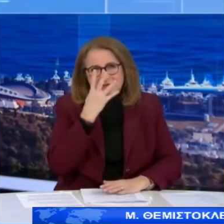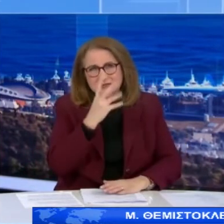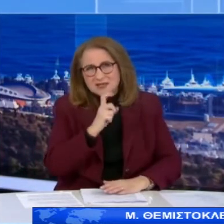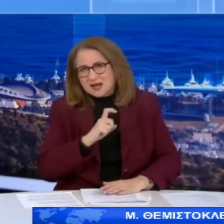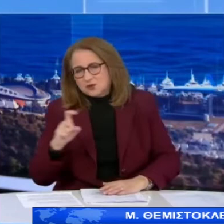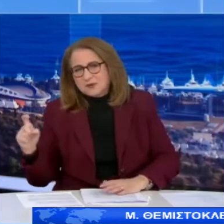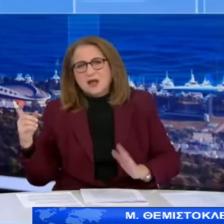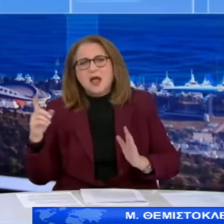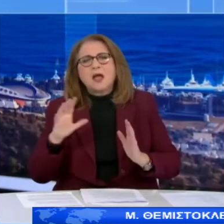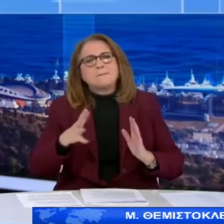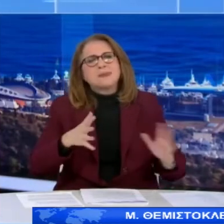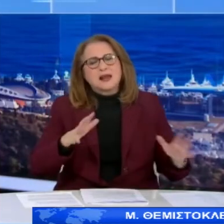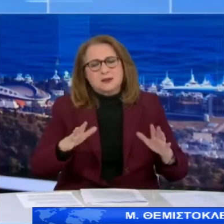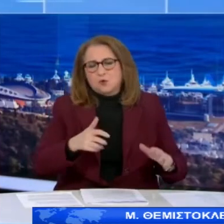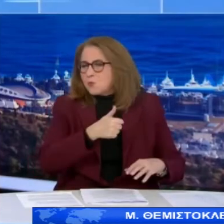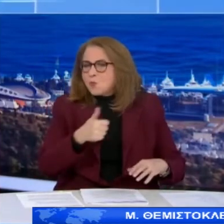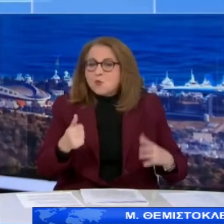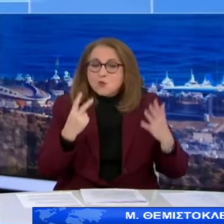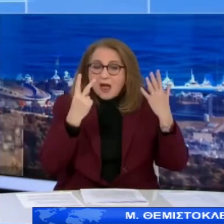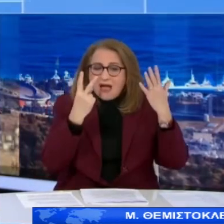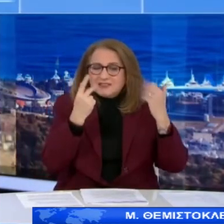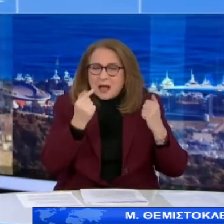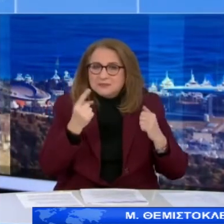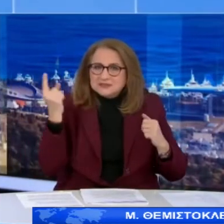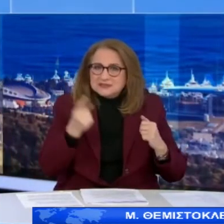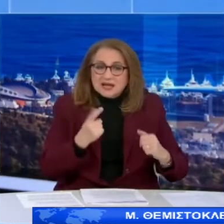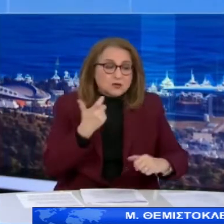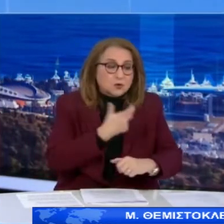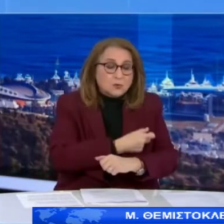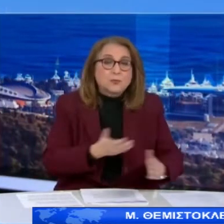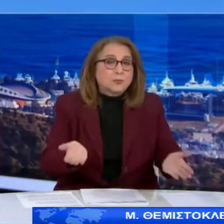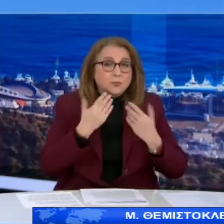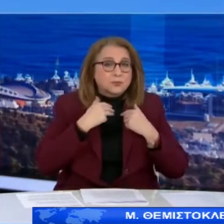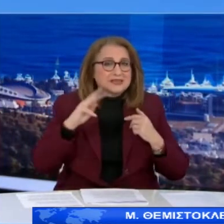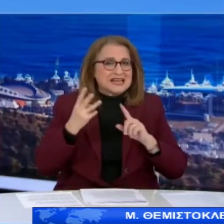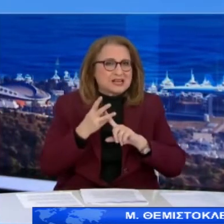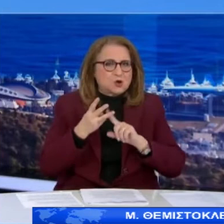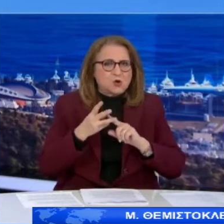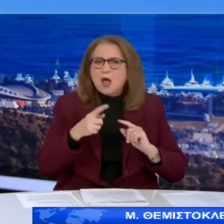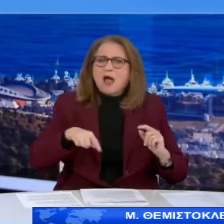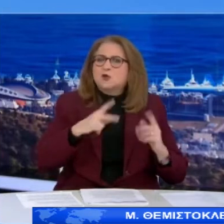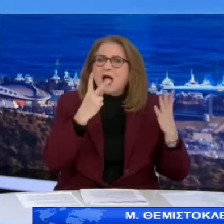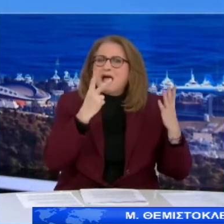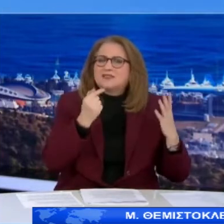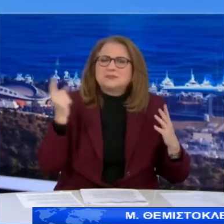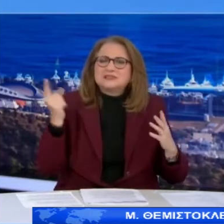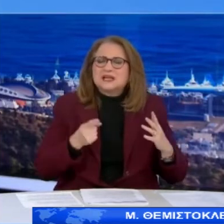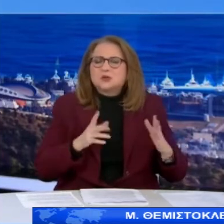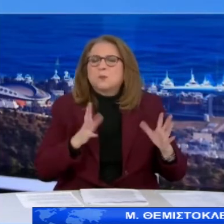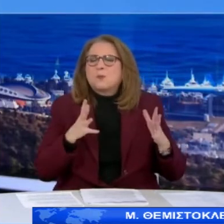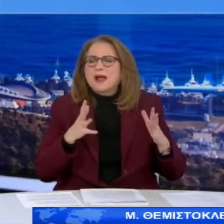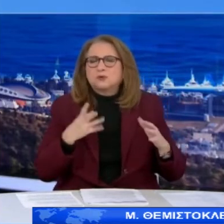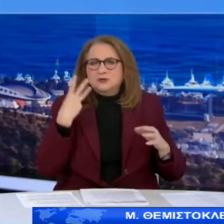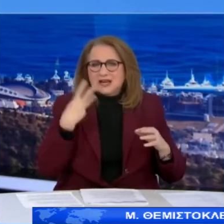ένα 7,5% δεν έχει πραγματοποιήσει την αναμνηστική δόση. Αυτό αντιστοιχεί σε 324.000 πολίτες,